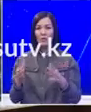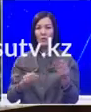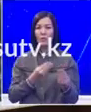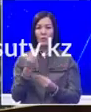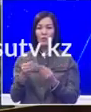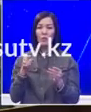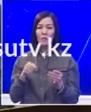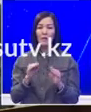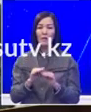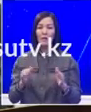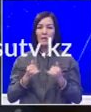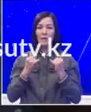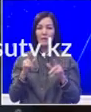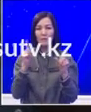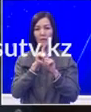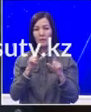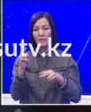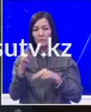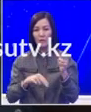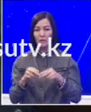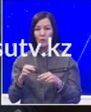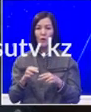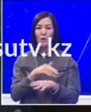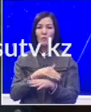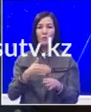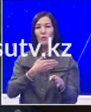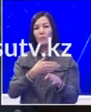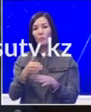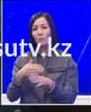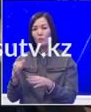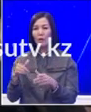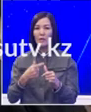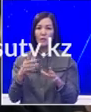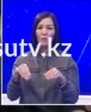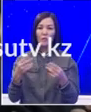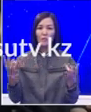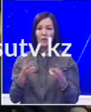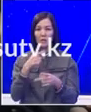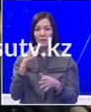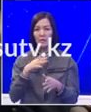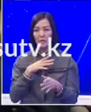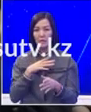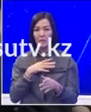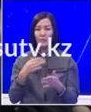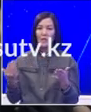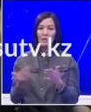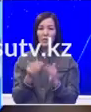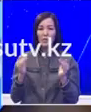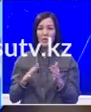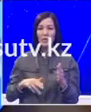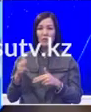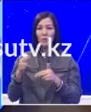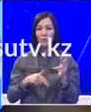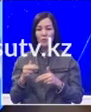мыңнан астам оқушыға шақталған мектеп салу, көшелерді бөлу, кейбіріне атау беру қажеттігін атады. Айтуынша, жаңа шағын ауданда